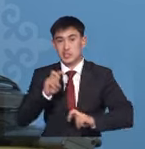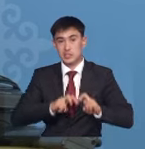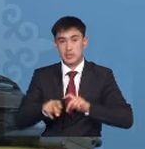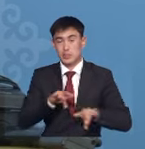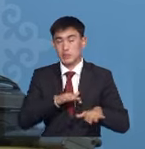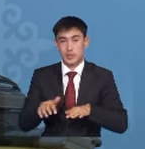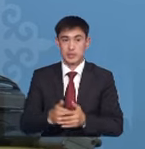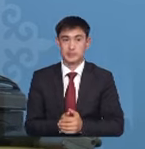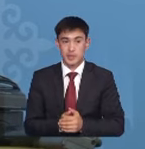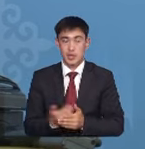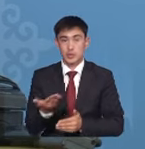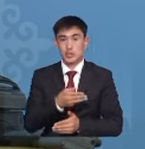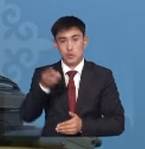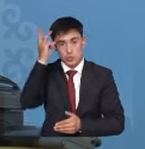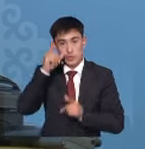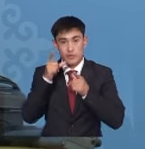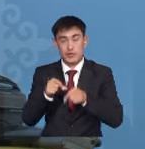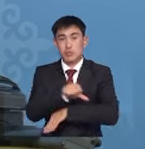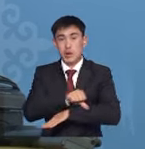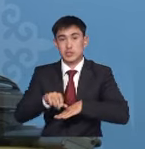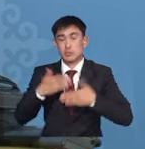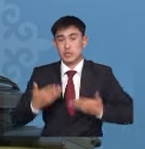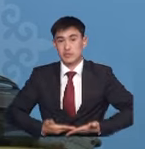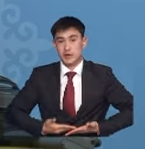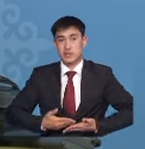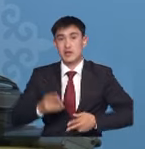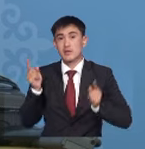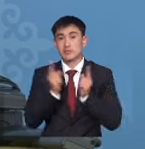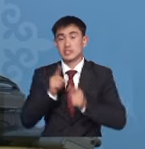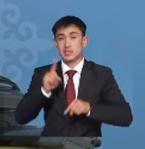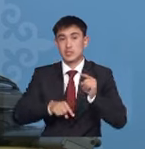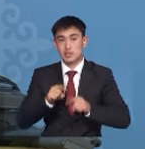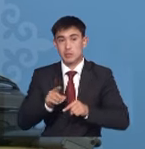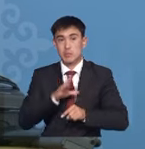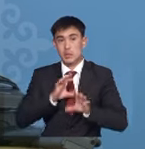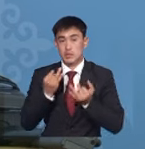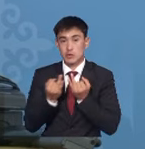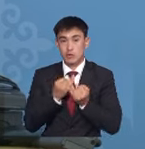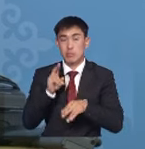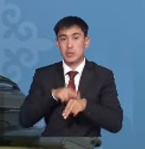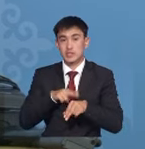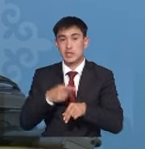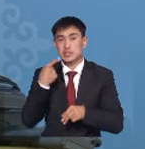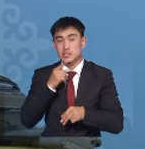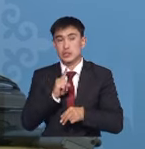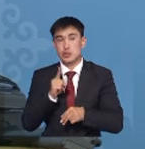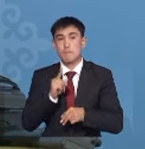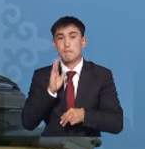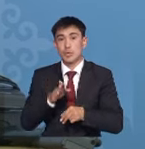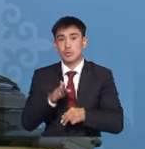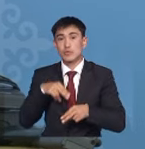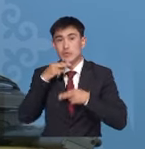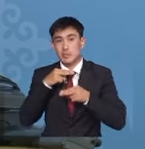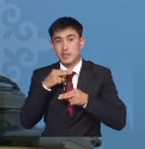разыскные мероприятия. Наш консул выехал по адресу проживания, встретился с родными. Был разговор с полицией. Они сказали, что будут